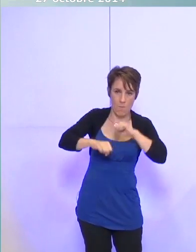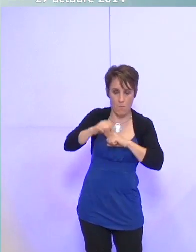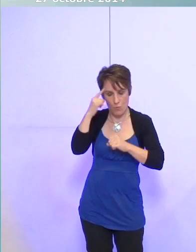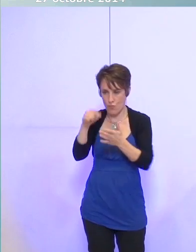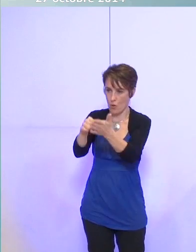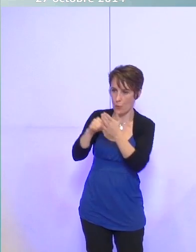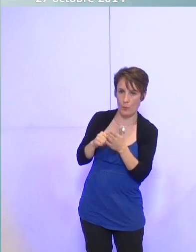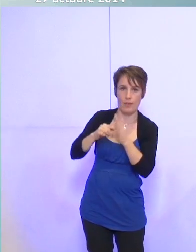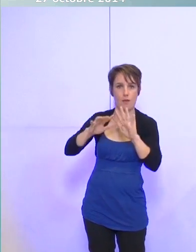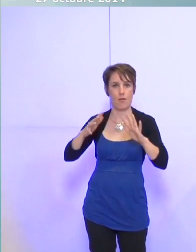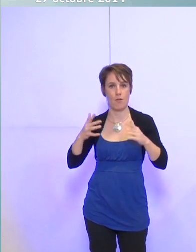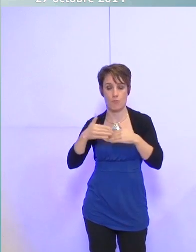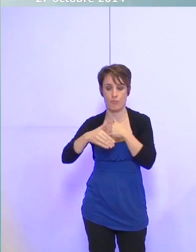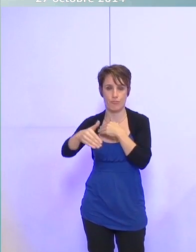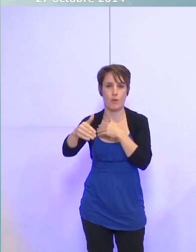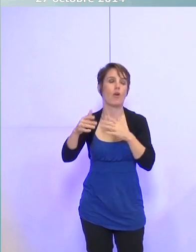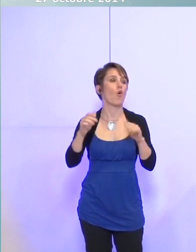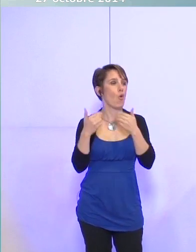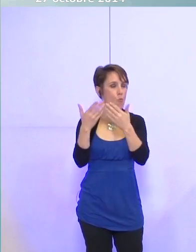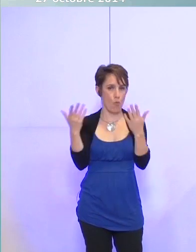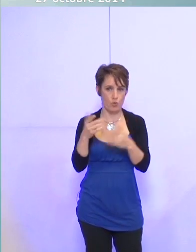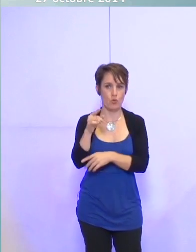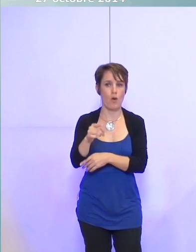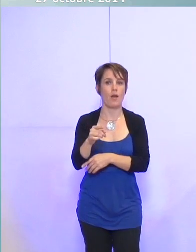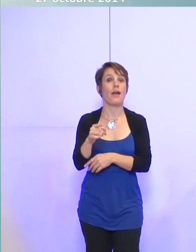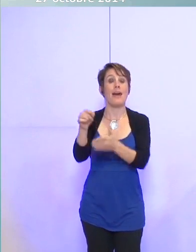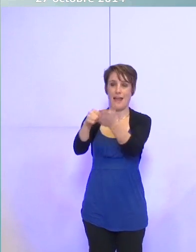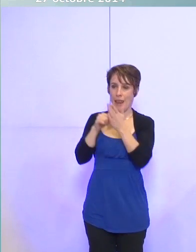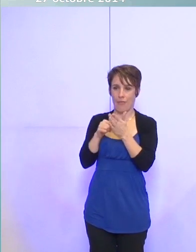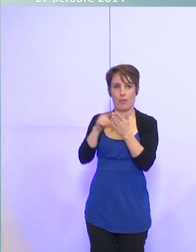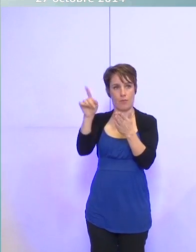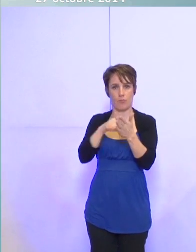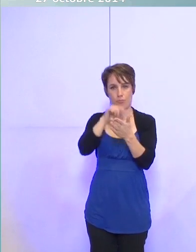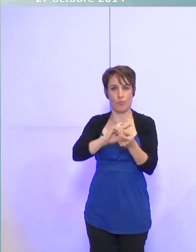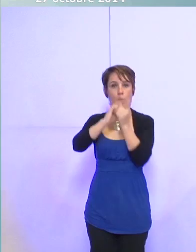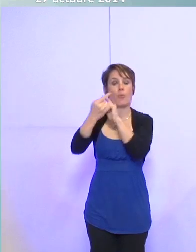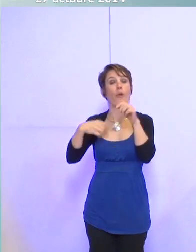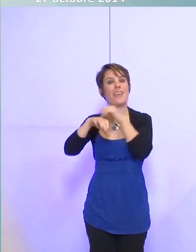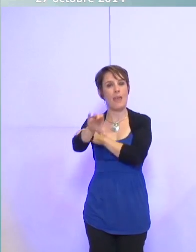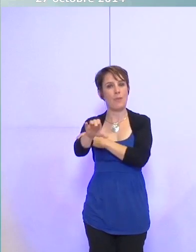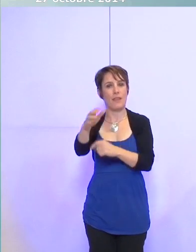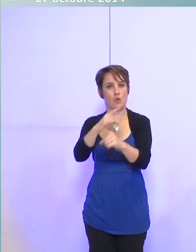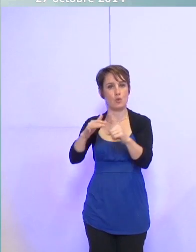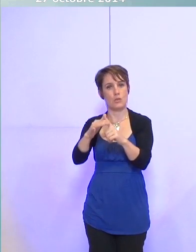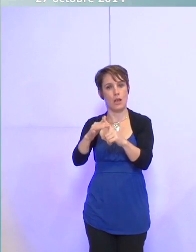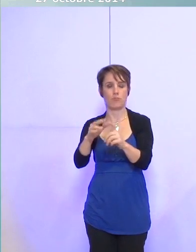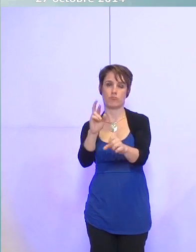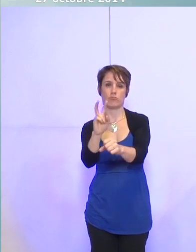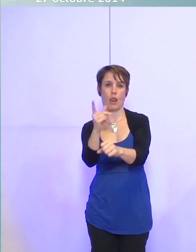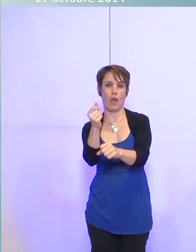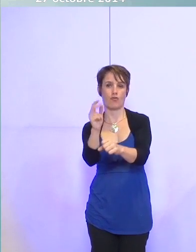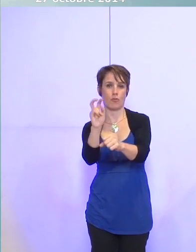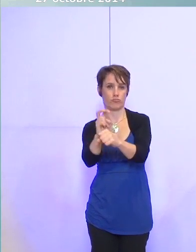aménagements suivants. Une transformation en capital social de la dette correspondant aux provisions pour travaux, un étalement de la